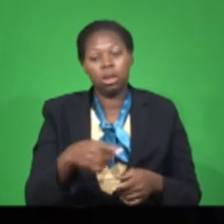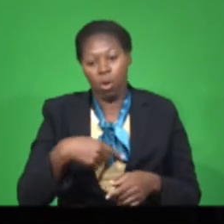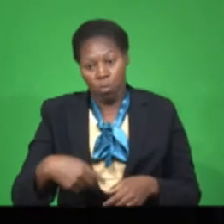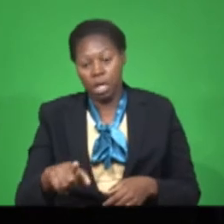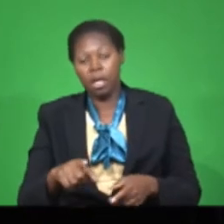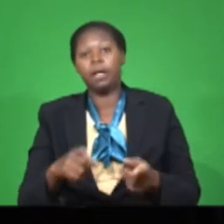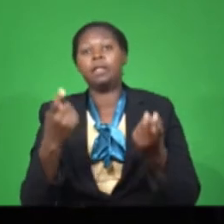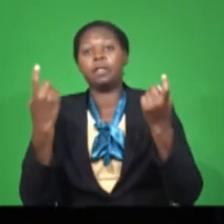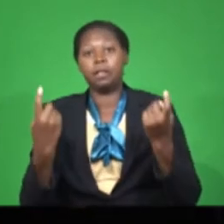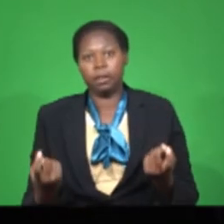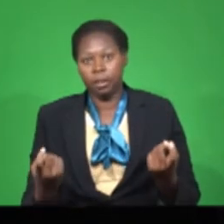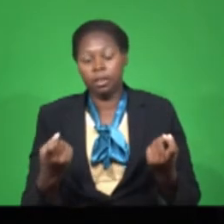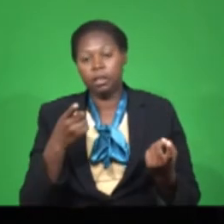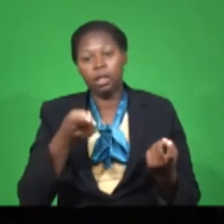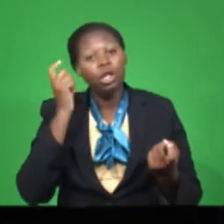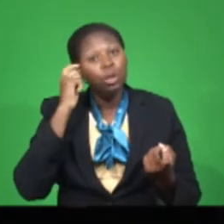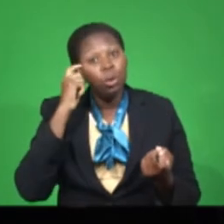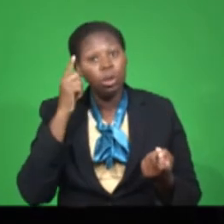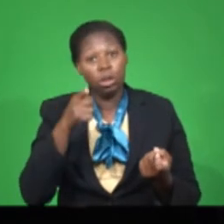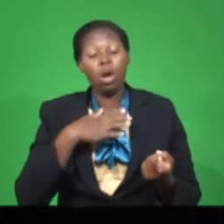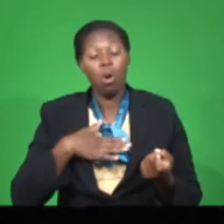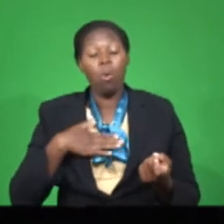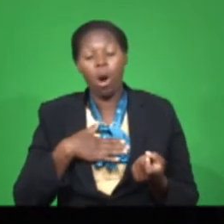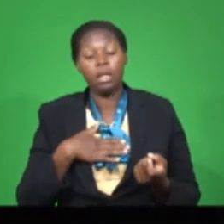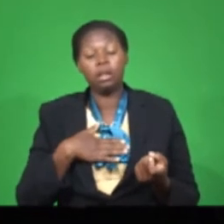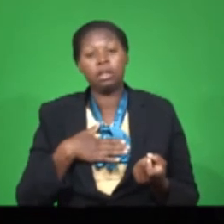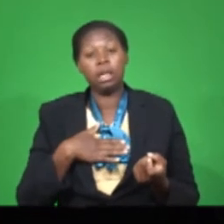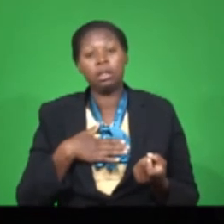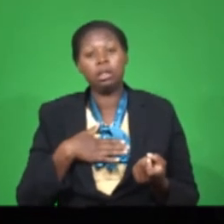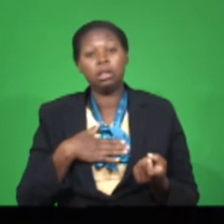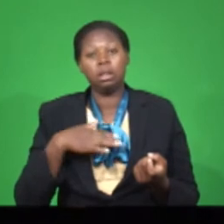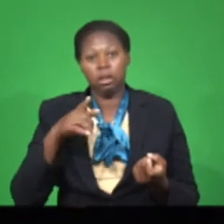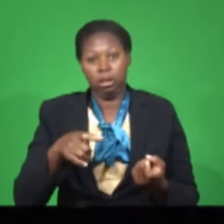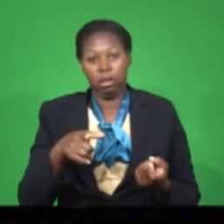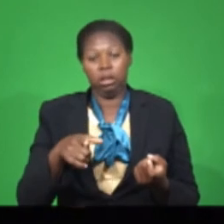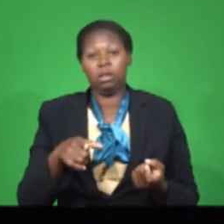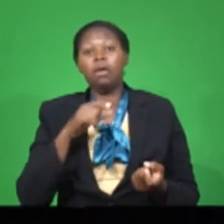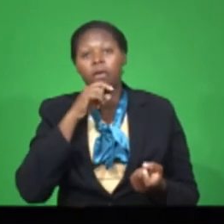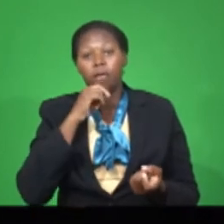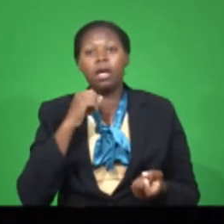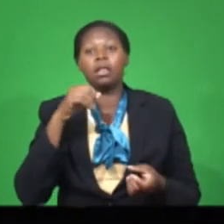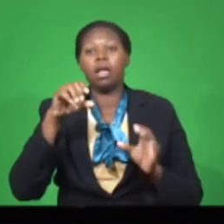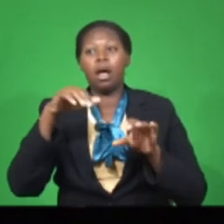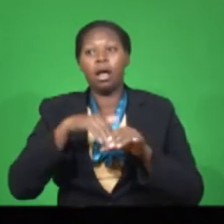Gary, very queer one, and where I'm going to die foot. Ah, I stand